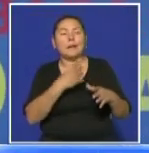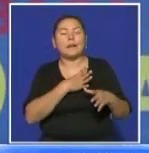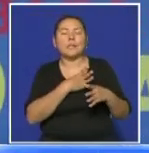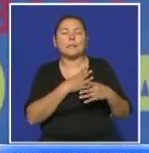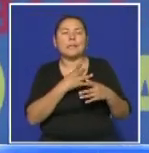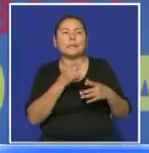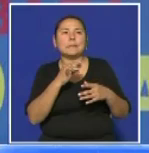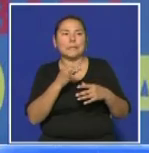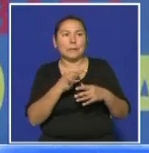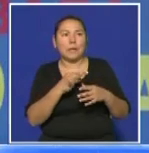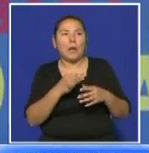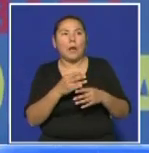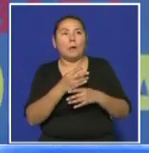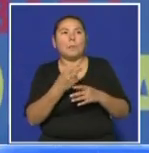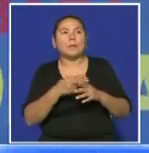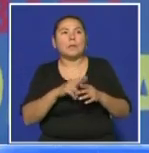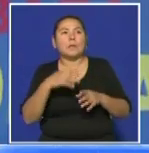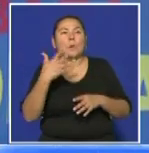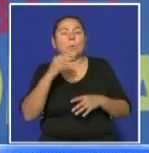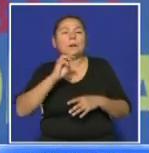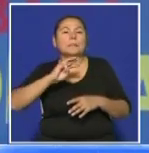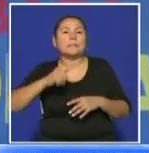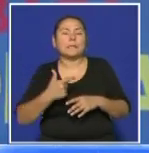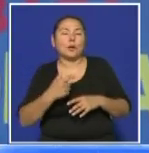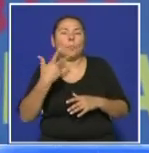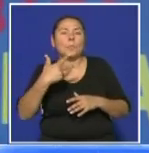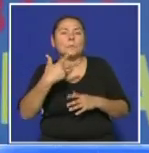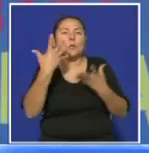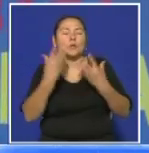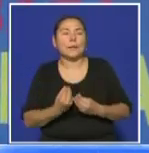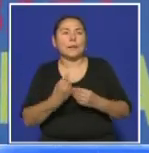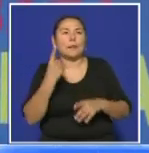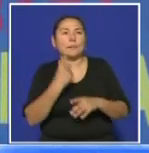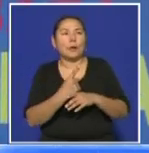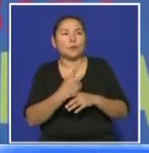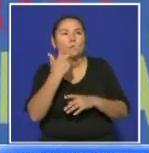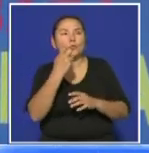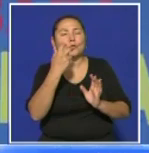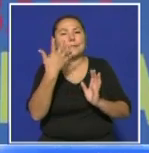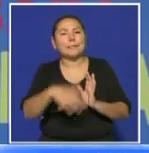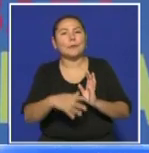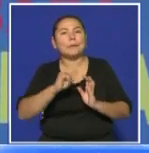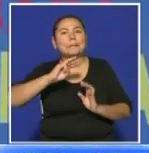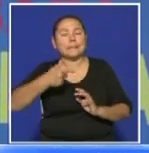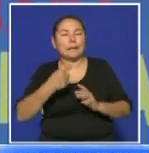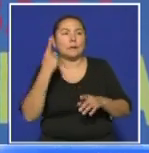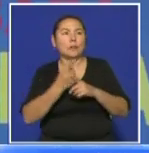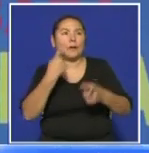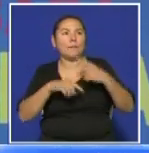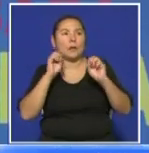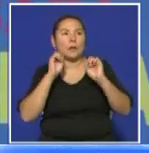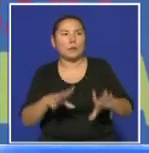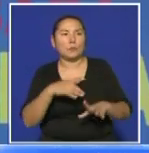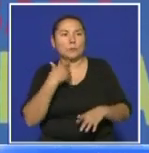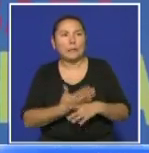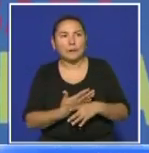еселеп қайтару талап етеді. Мәселе, мына 50 мың теңгені мен 30 күннің ішінде 72.350 теңге қылып қайтаруым қажет. Алда жалда